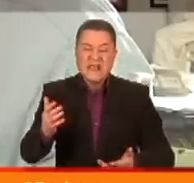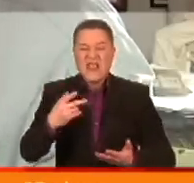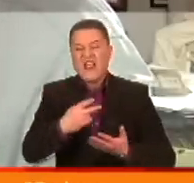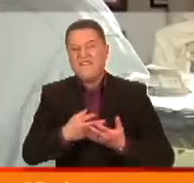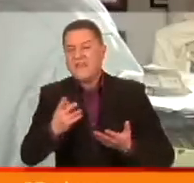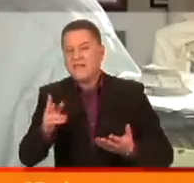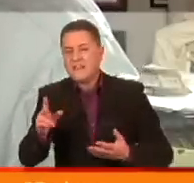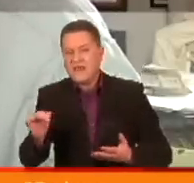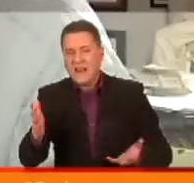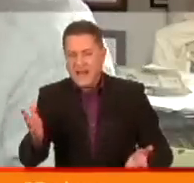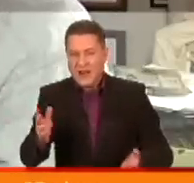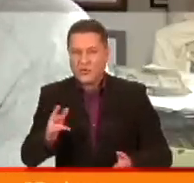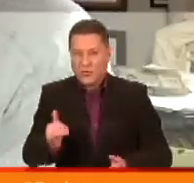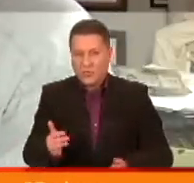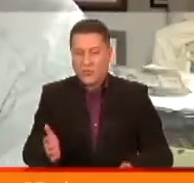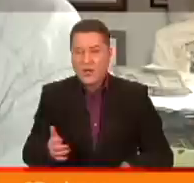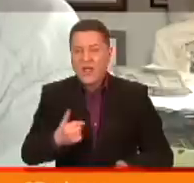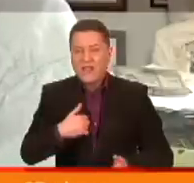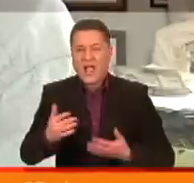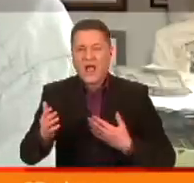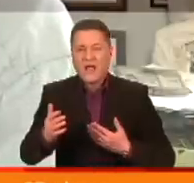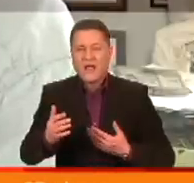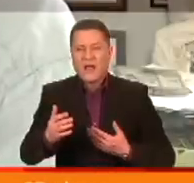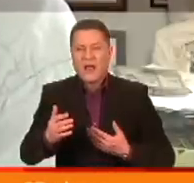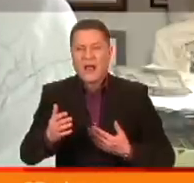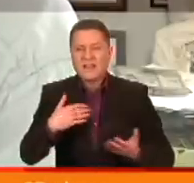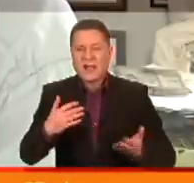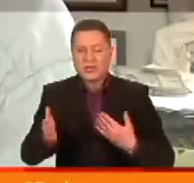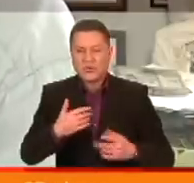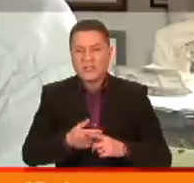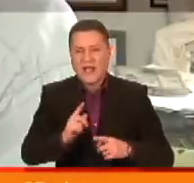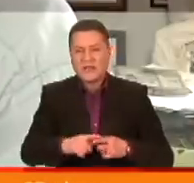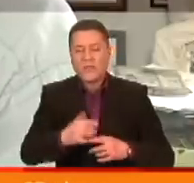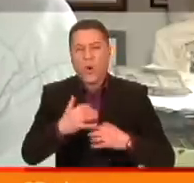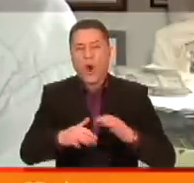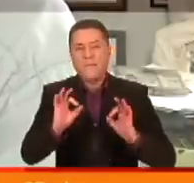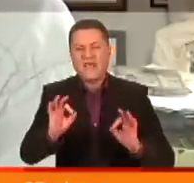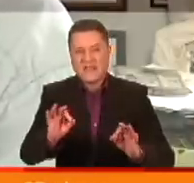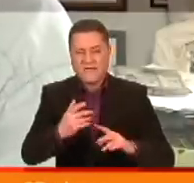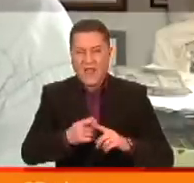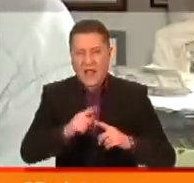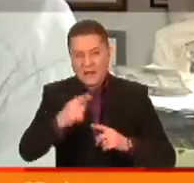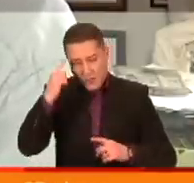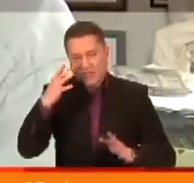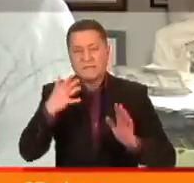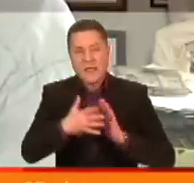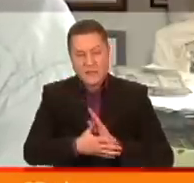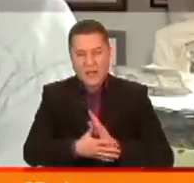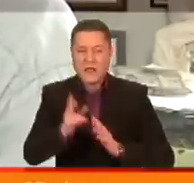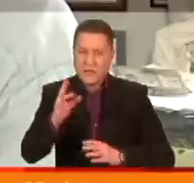демонтировать. Как вы к этому относитесь? Я отношусь, я уже давно сказал, отношусь объективно к этому. Помінялася у